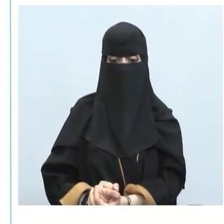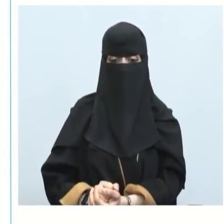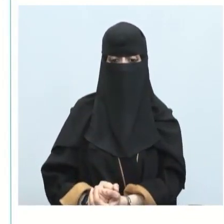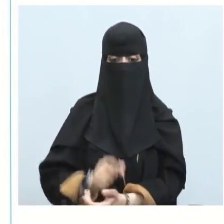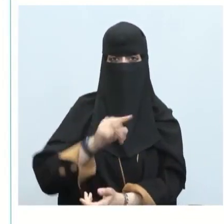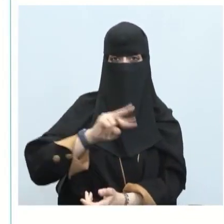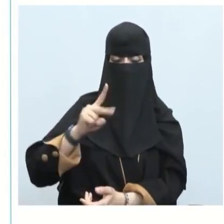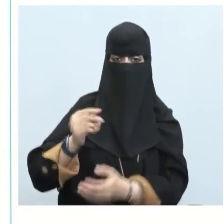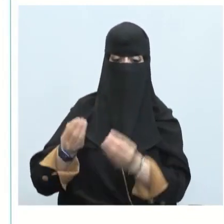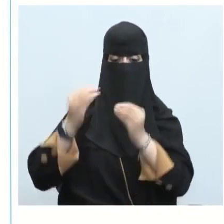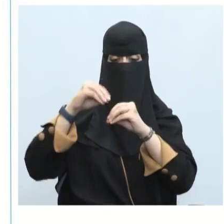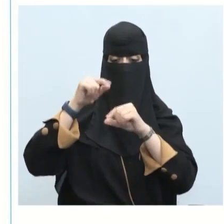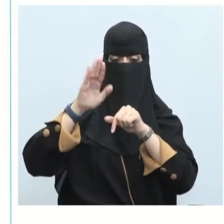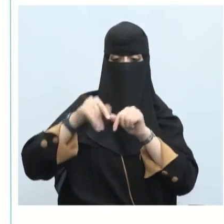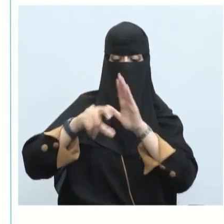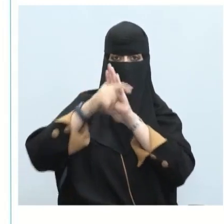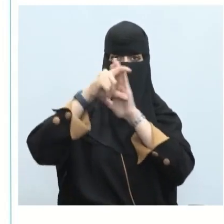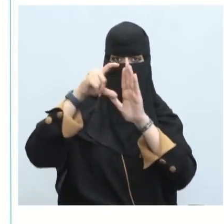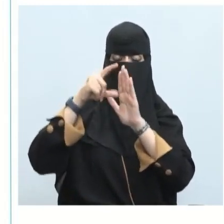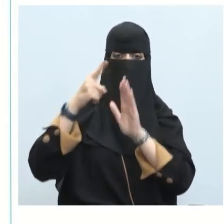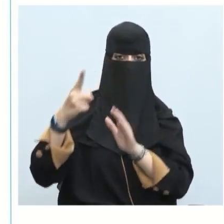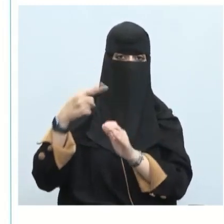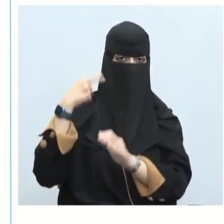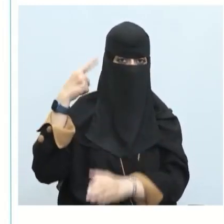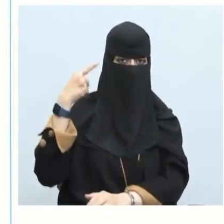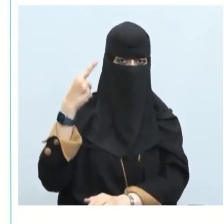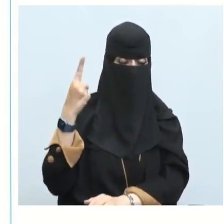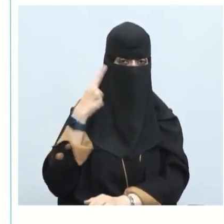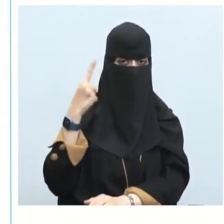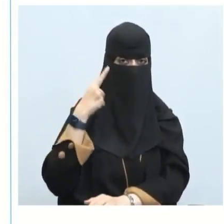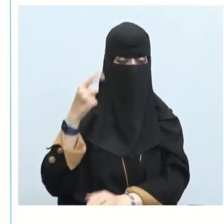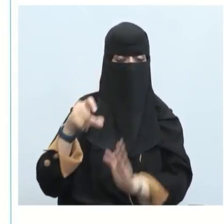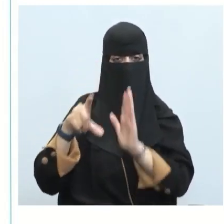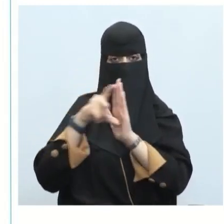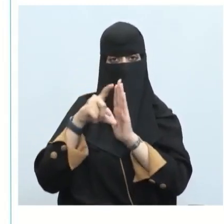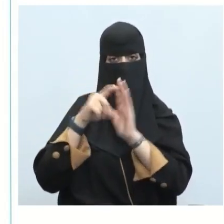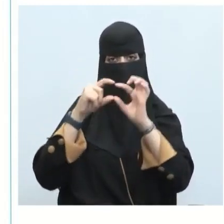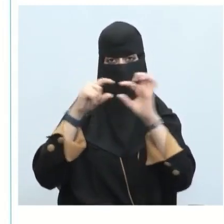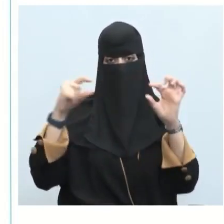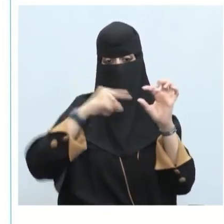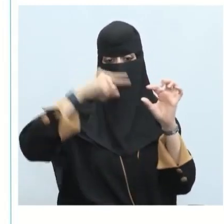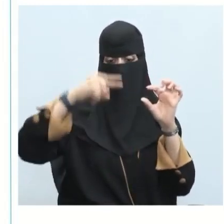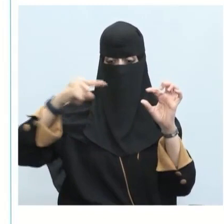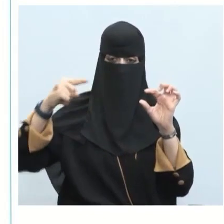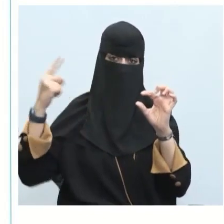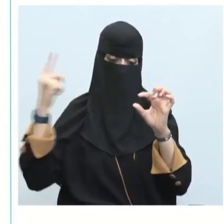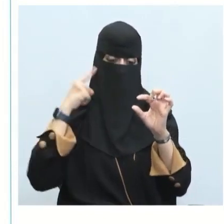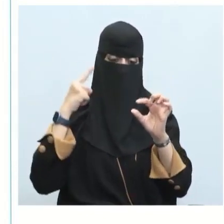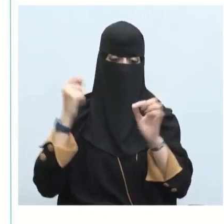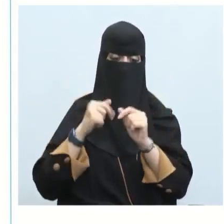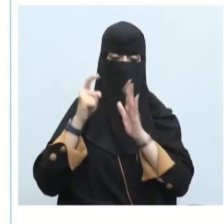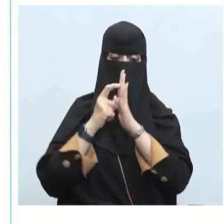تقدمها ايضا من انواع المحتوى لزياده حركه المرور والمشاركه البودكاست او المدونات